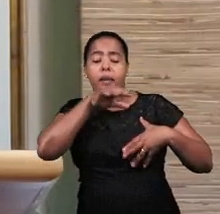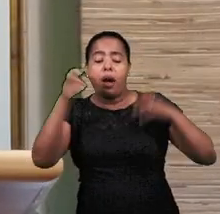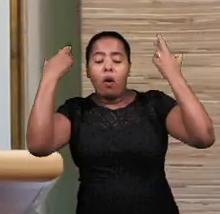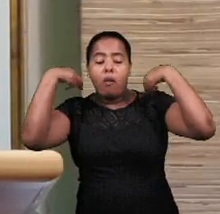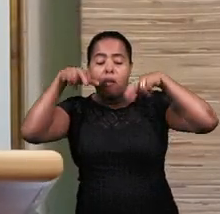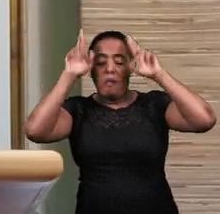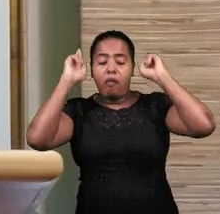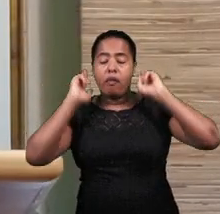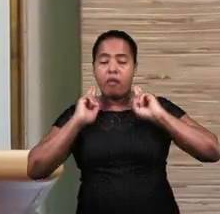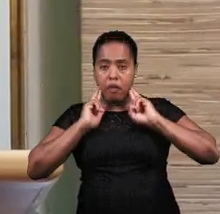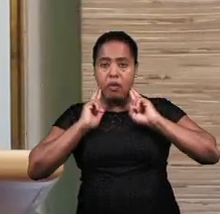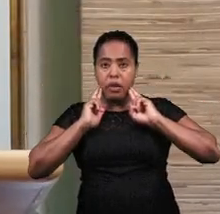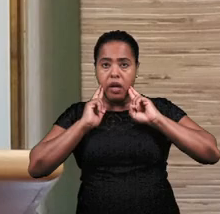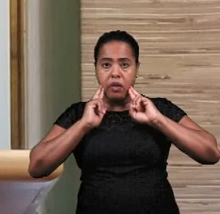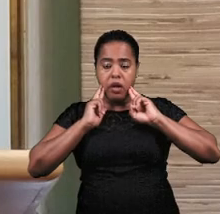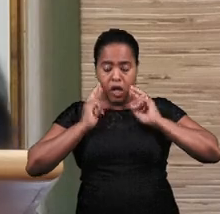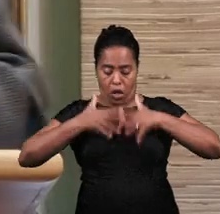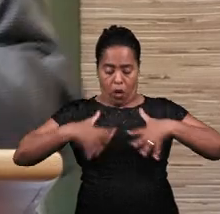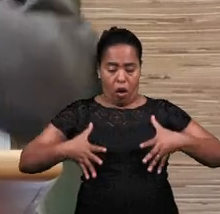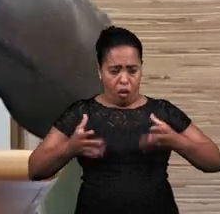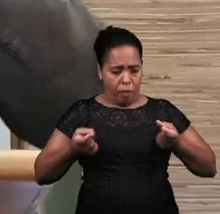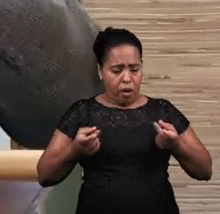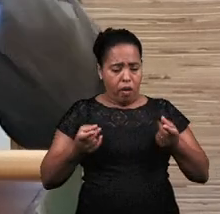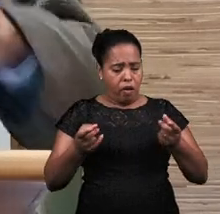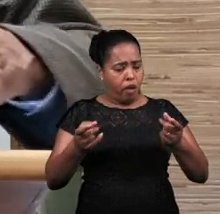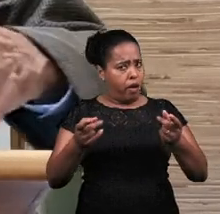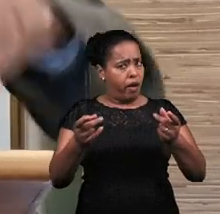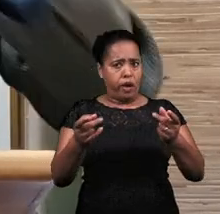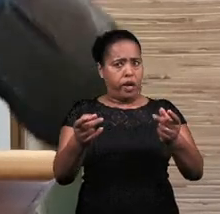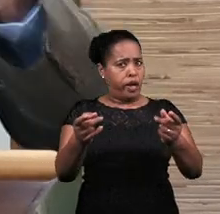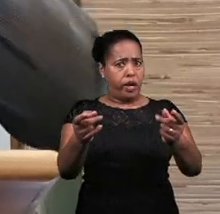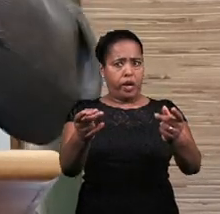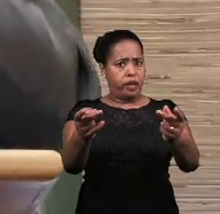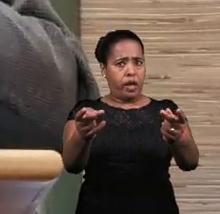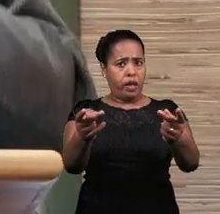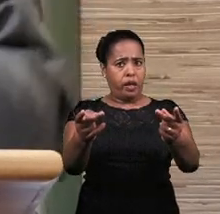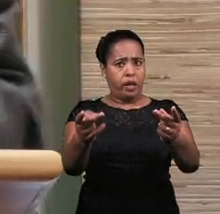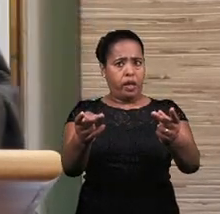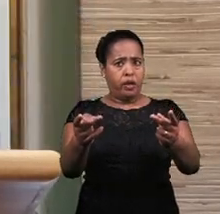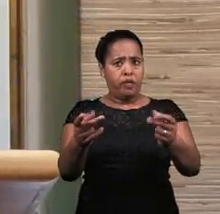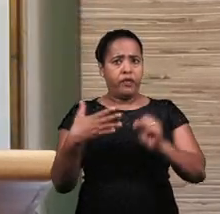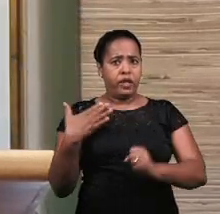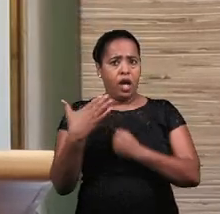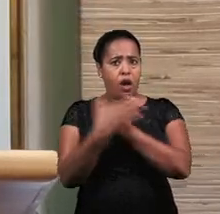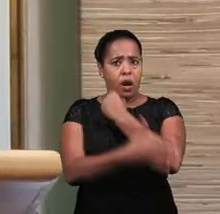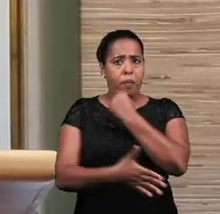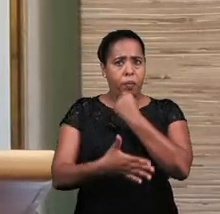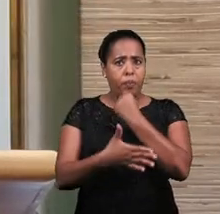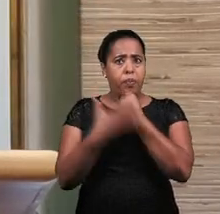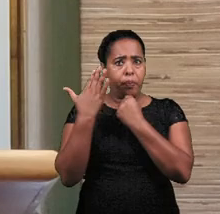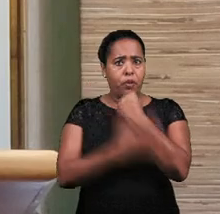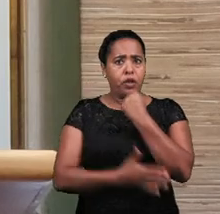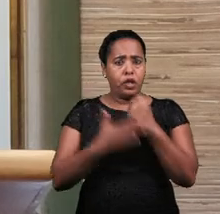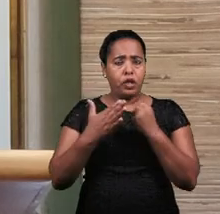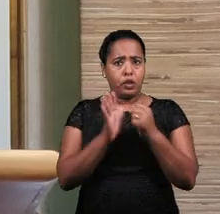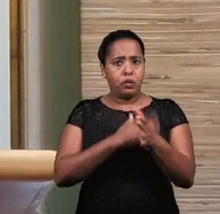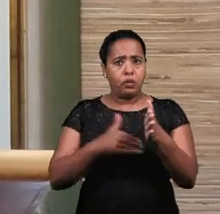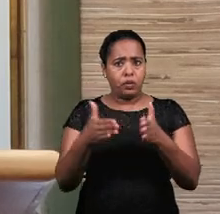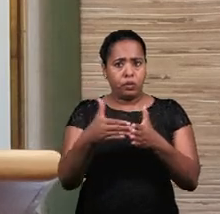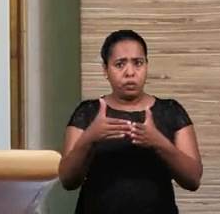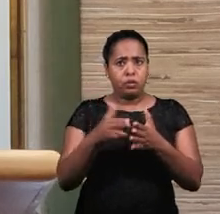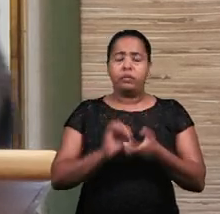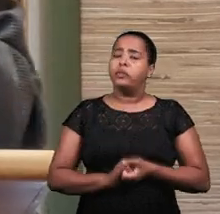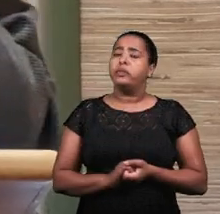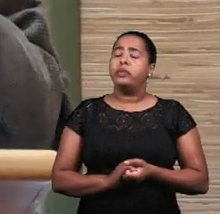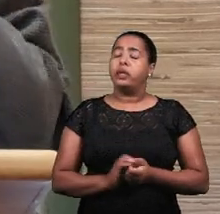des habits qui vont rester pendant toute la vie. Vous allez voir la protection de tout qui se trouve ici. À ce premier moment,